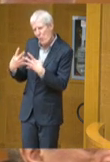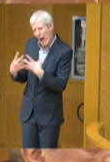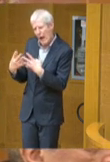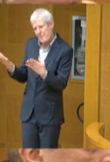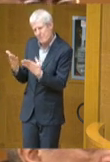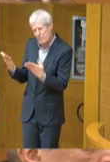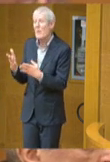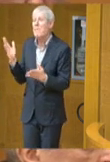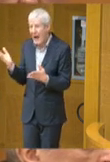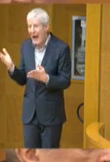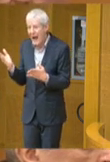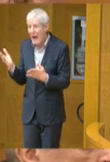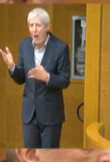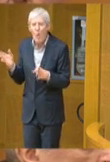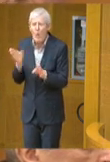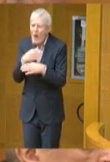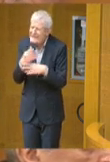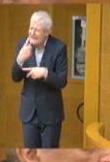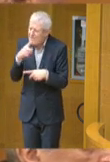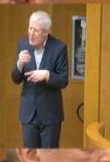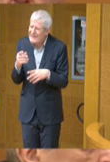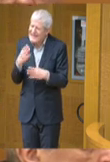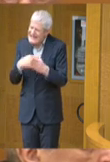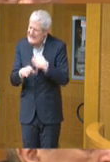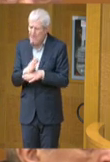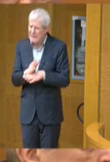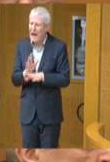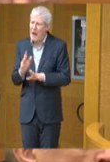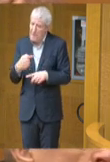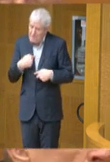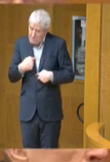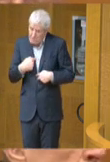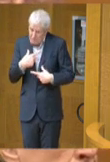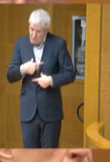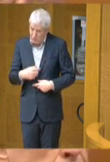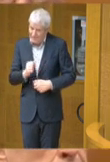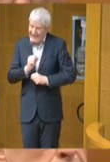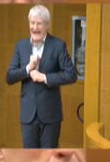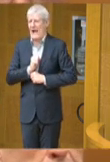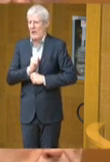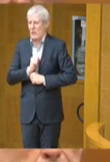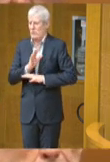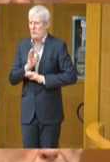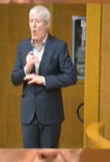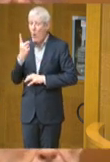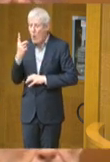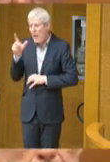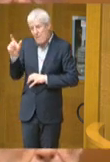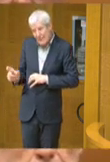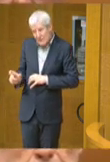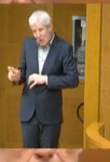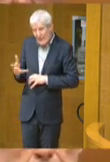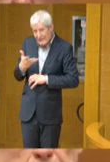la disabilità, io credo veramente che una persona che ha delle